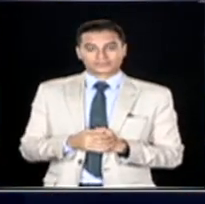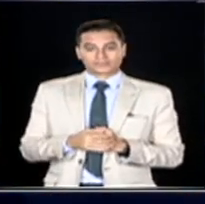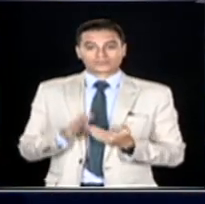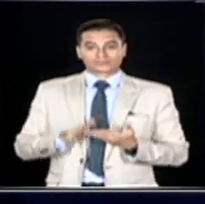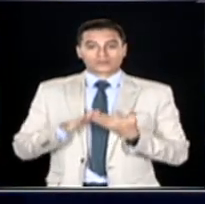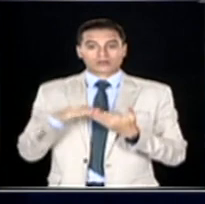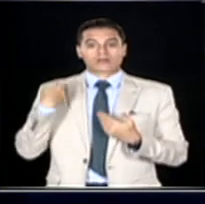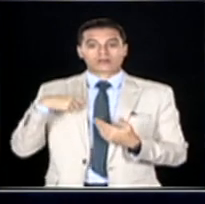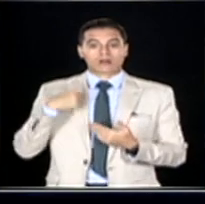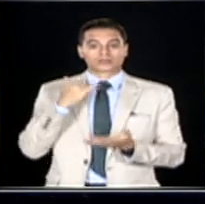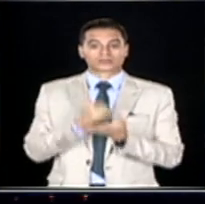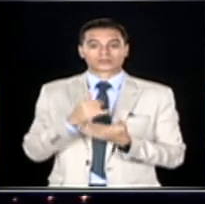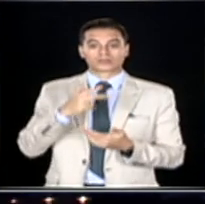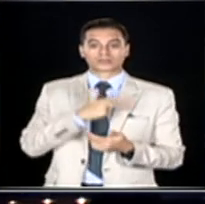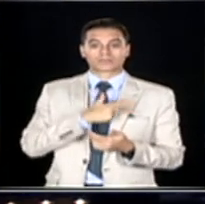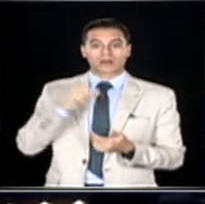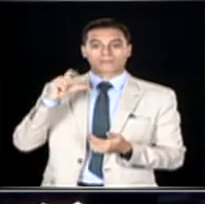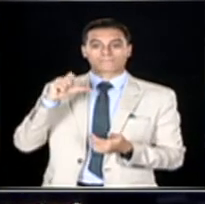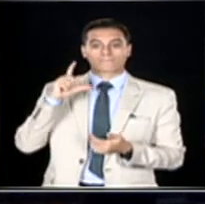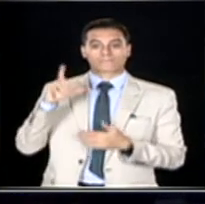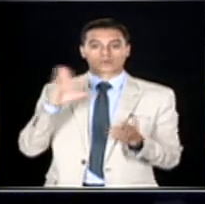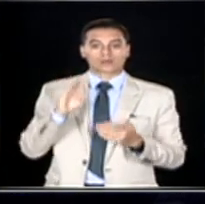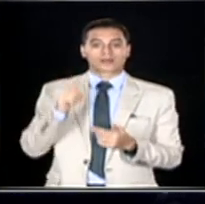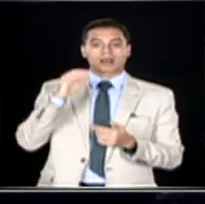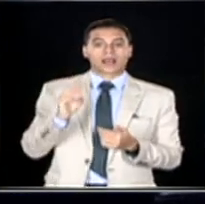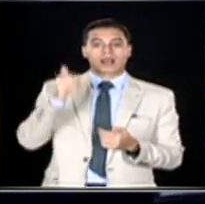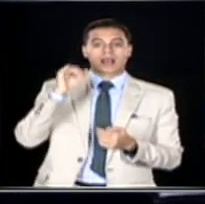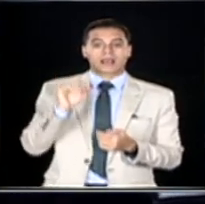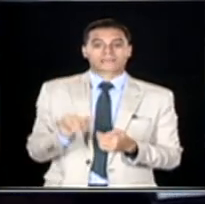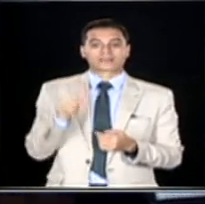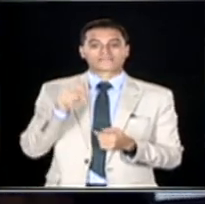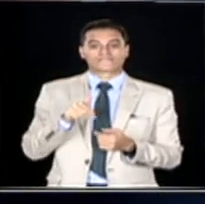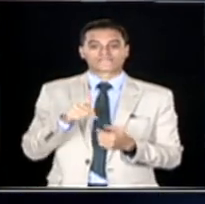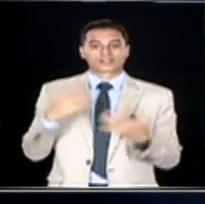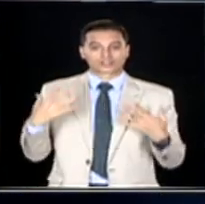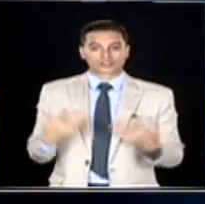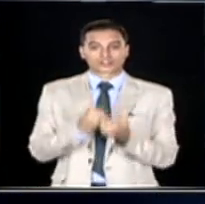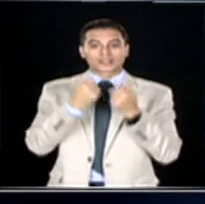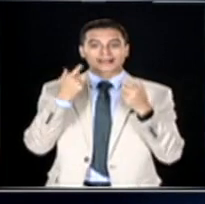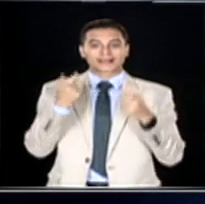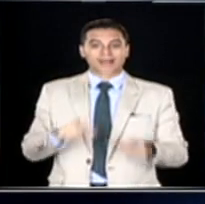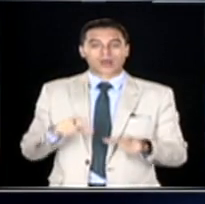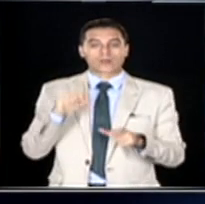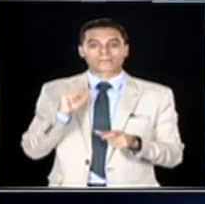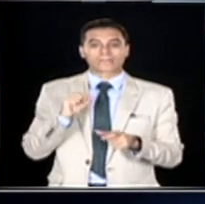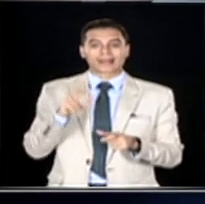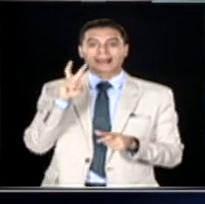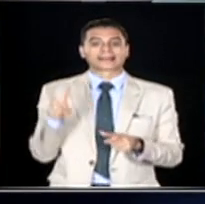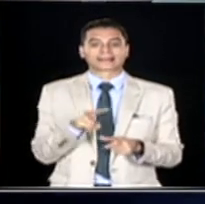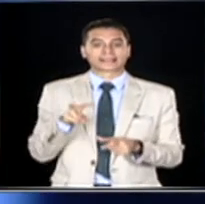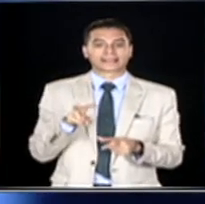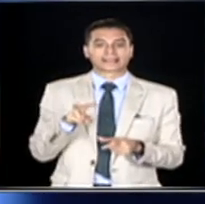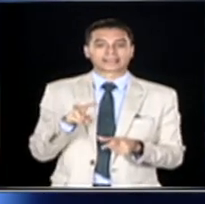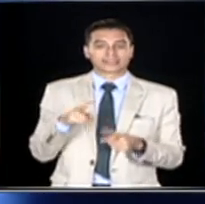ساهم الرئيس بول كاغامي في نهضة إحدى دول حوض النيل، فما